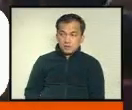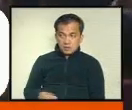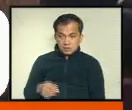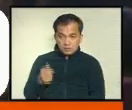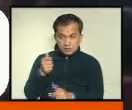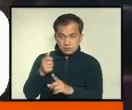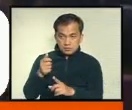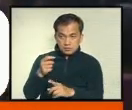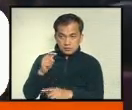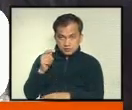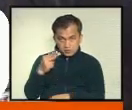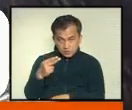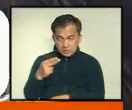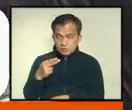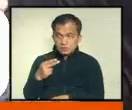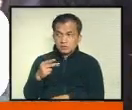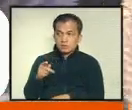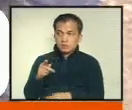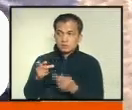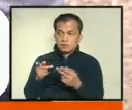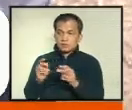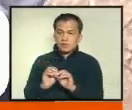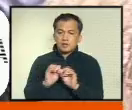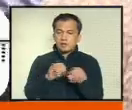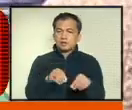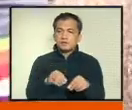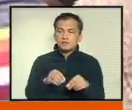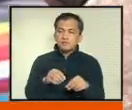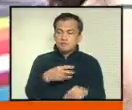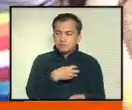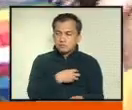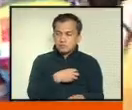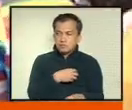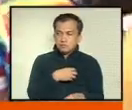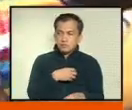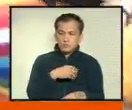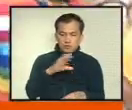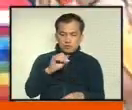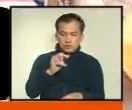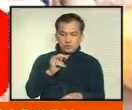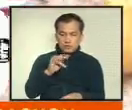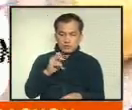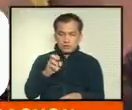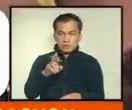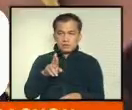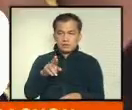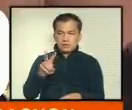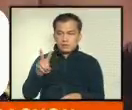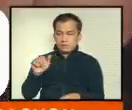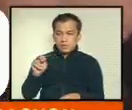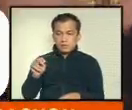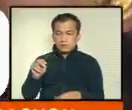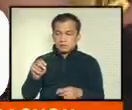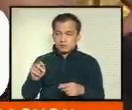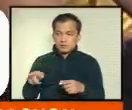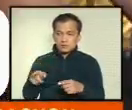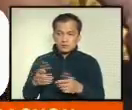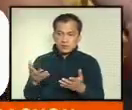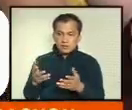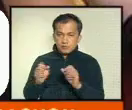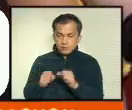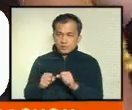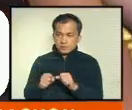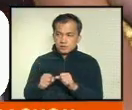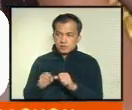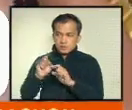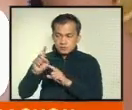mismong araw ng traslasyon, magpupwesto rin daw ang mga otoridad ng container van sa mga kanto kung saan posibleng tangkain umano ng